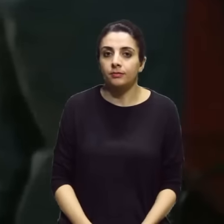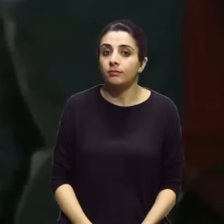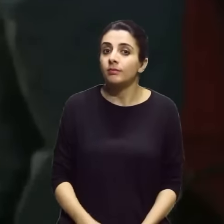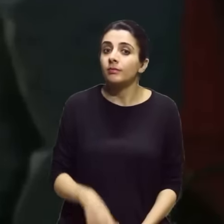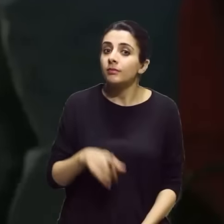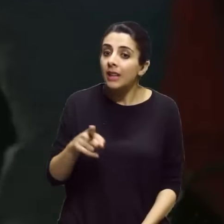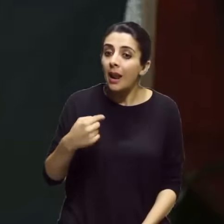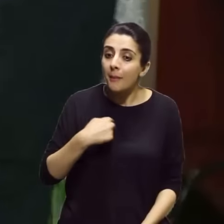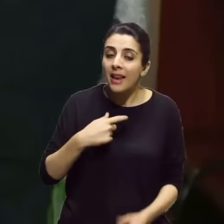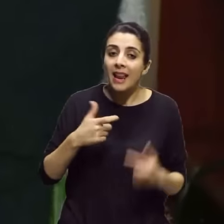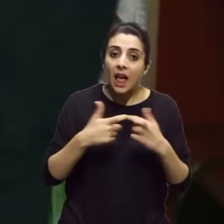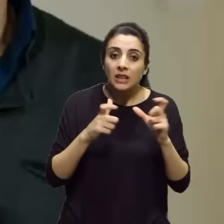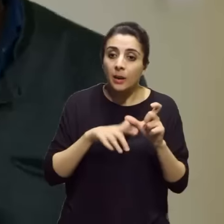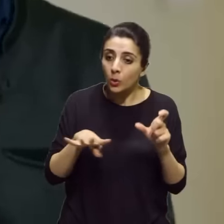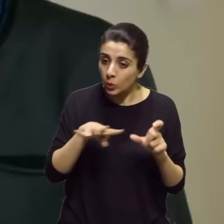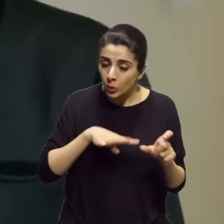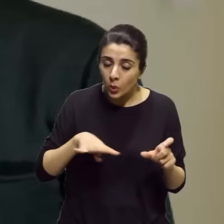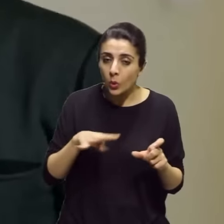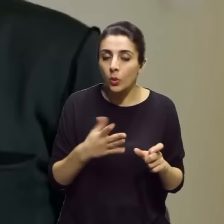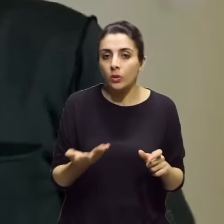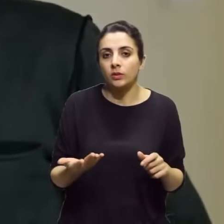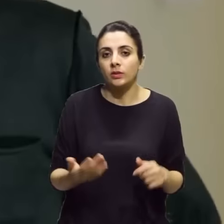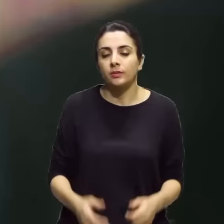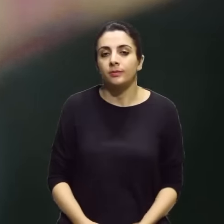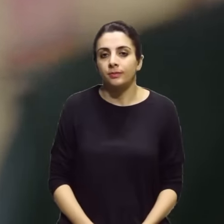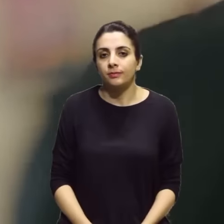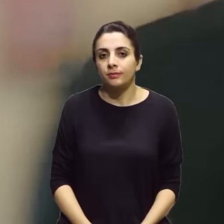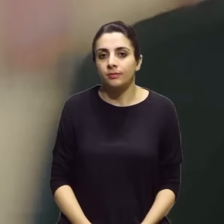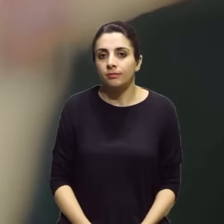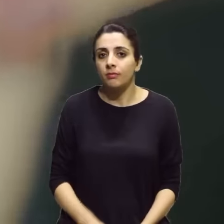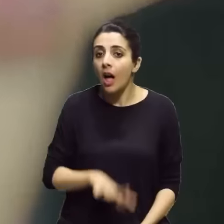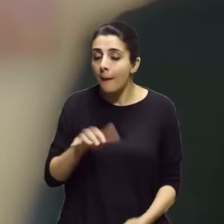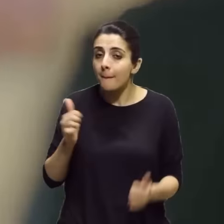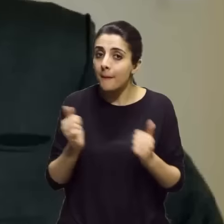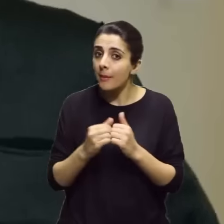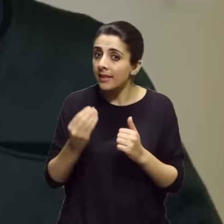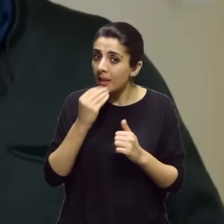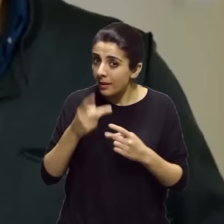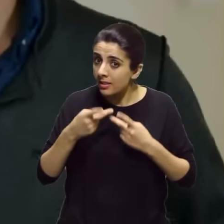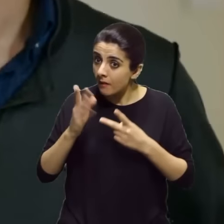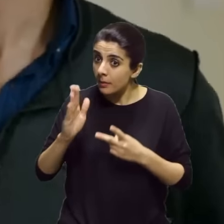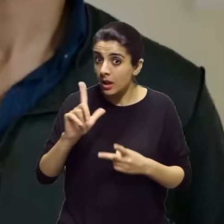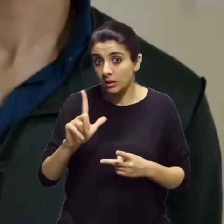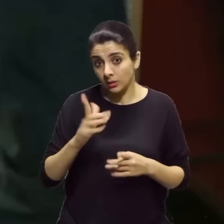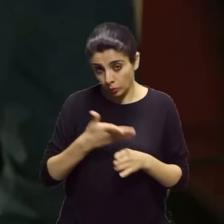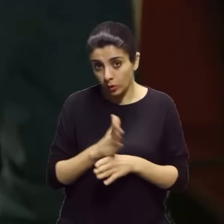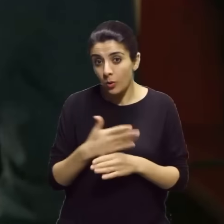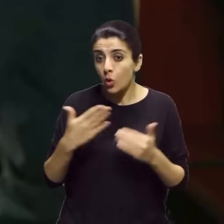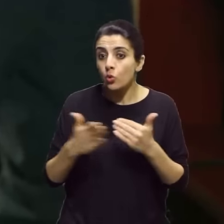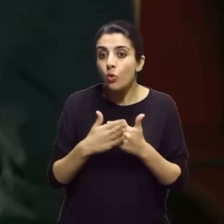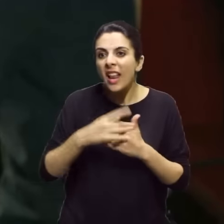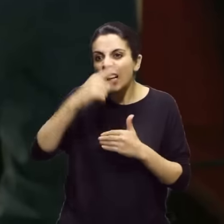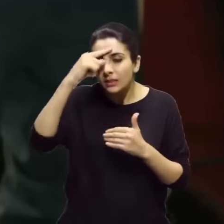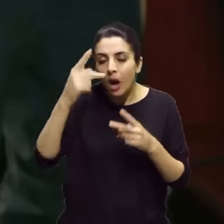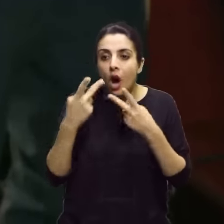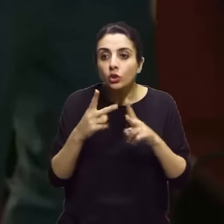Sen, ben, Reyhan, Sabri... Tezgah altında kuduruyor. Hep beraber bir yemeğe çıkmamız lazım değil mi? Düğünler